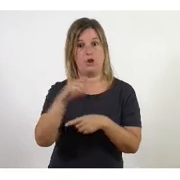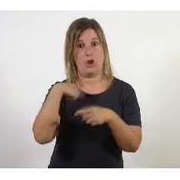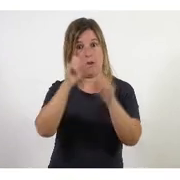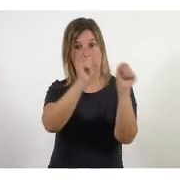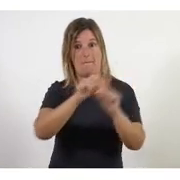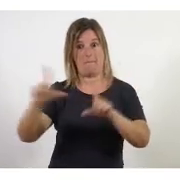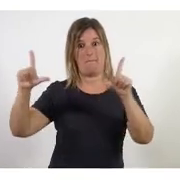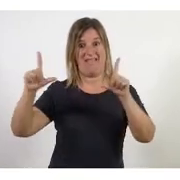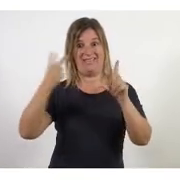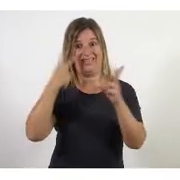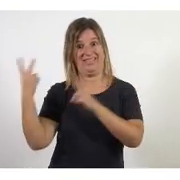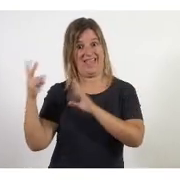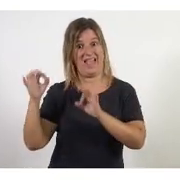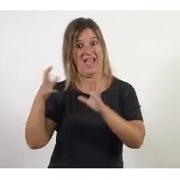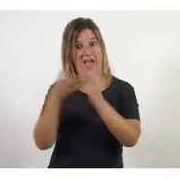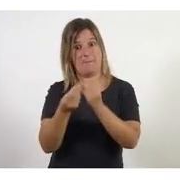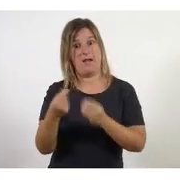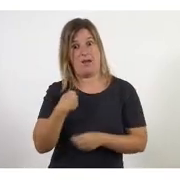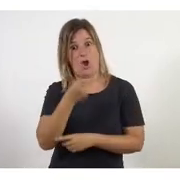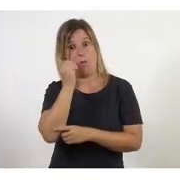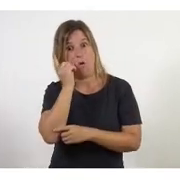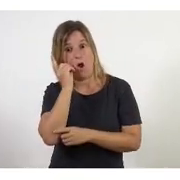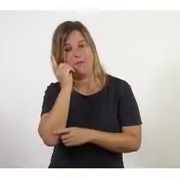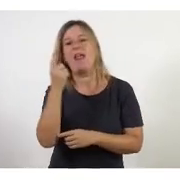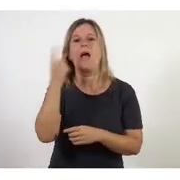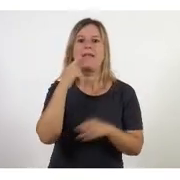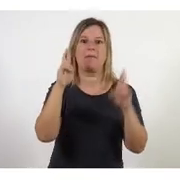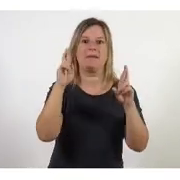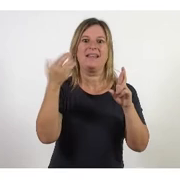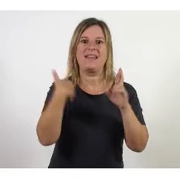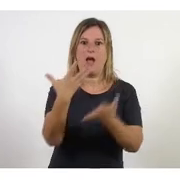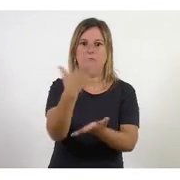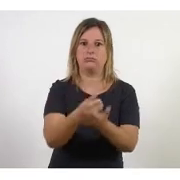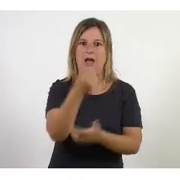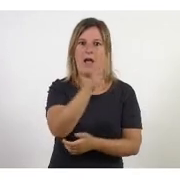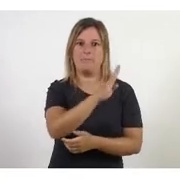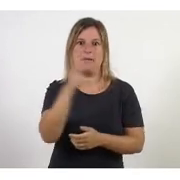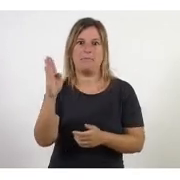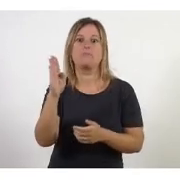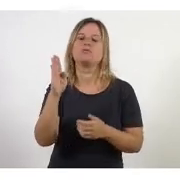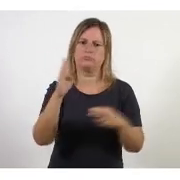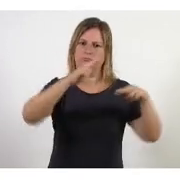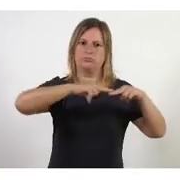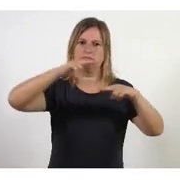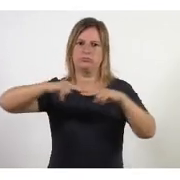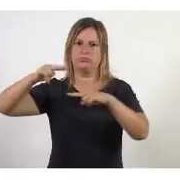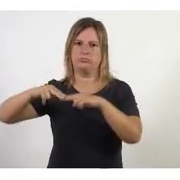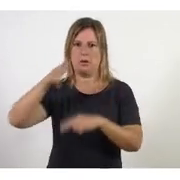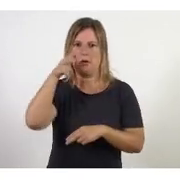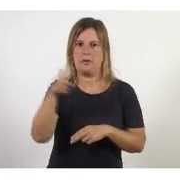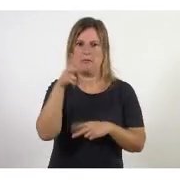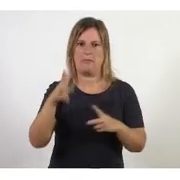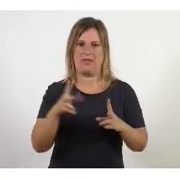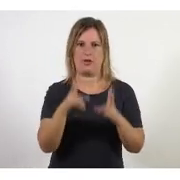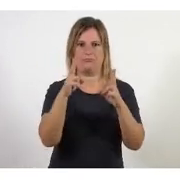amb la pantalla del meu mòbil, a fer-ho. Espero que tots i totes tingueu l'aplicació descarregada i si voleu acompanyar-me, doncs muntarem un petit vídeo. Això és el que farem